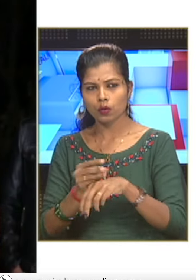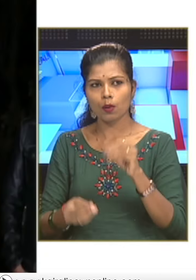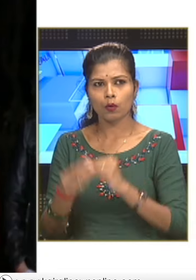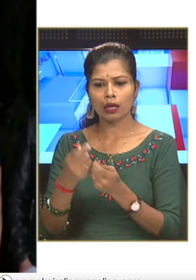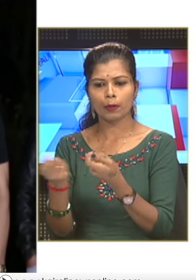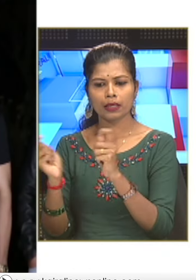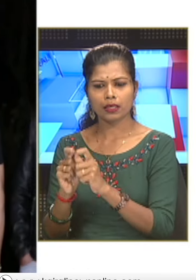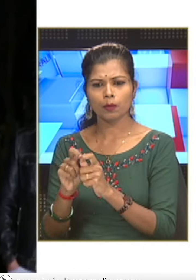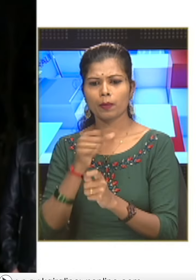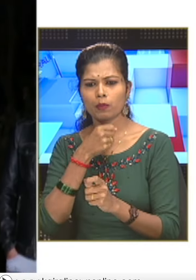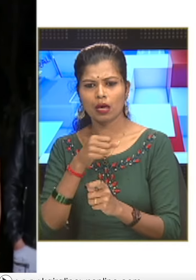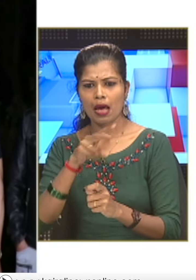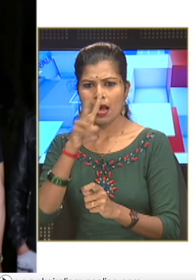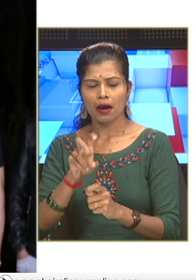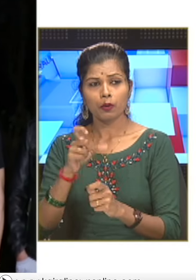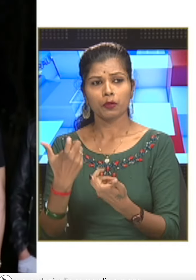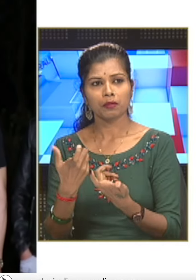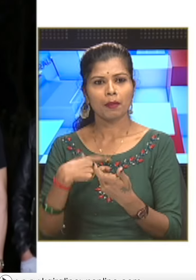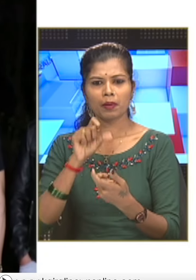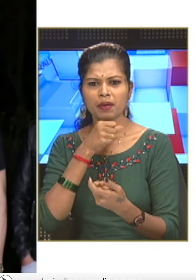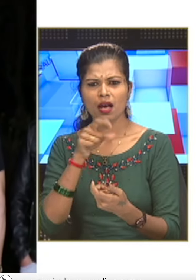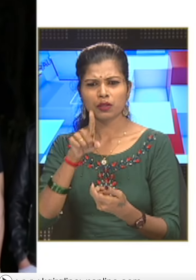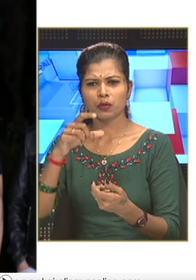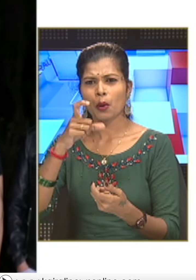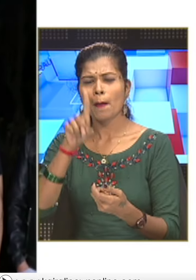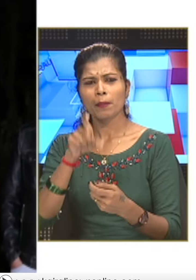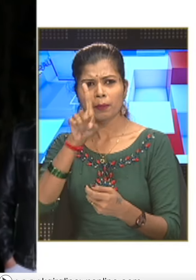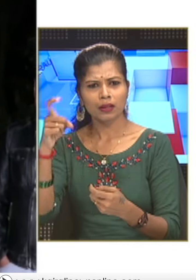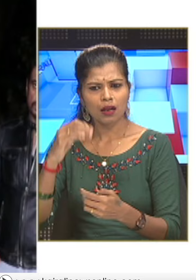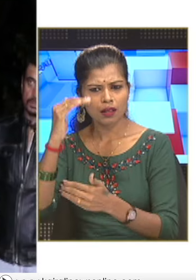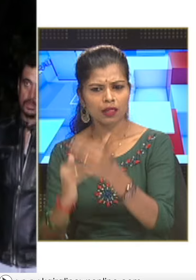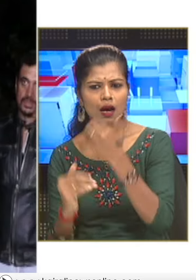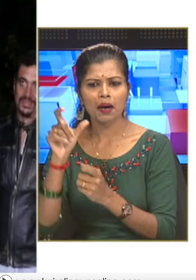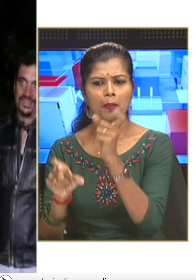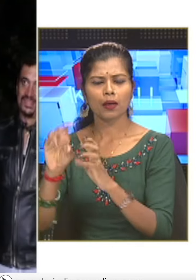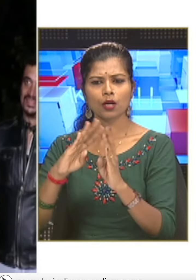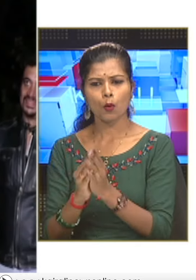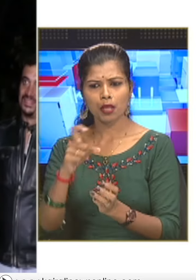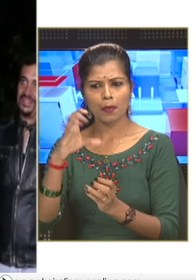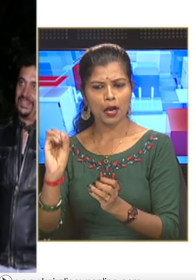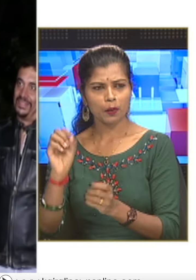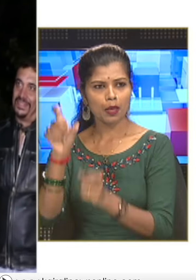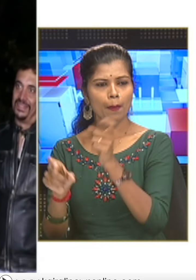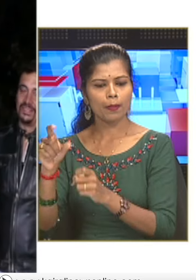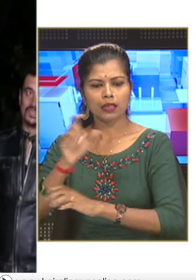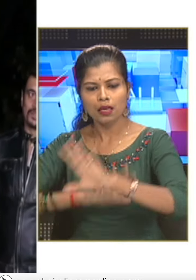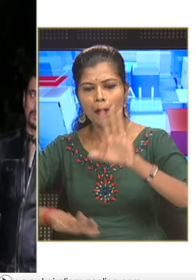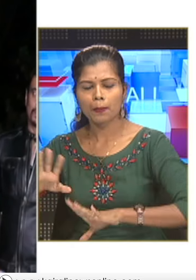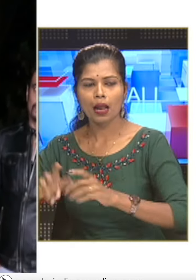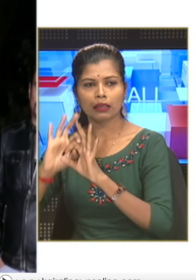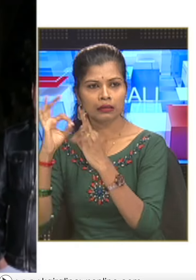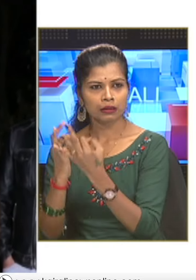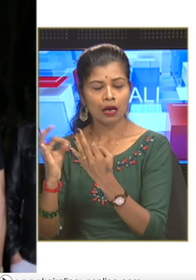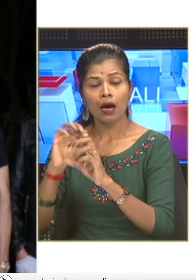സംഘത്തിലെ പ്രായപൂർത്തിയാകാത്ത 70 ഓളം പേരെയാണ് നിയോഗിച്ചിരുന്നത് കൃഷ്ണമൃഗത്തെ വേട്ടയാടിയ സംഭവത്തിന് ശേഷമാണ് സൽമാൻ ഖാനെതിരെ പ്രതികാര നടപടിയുമായി